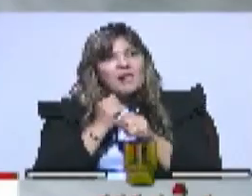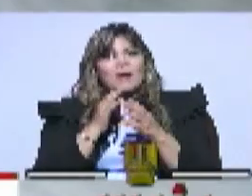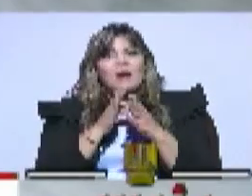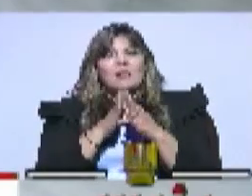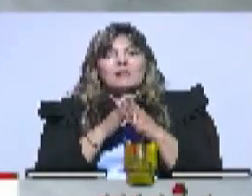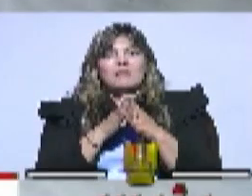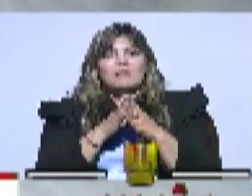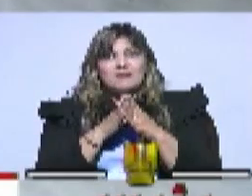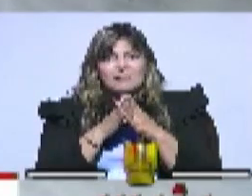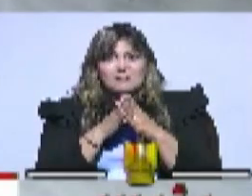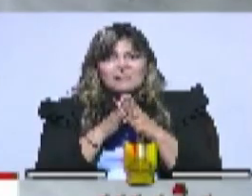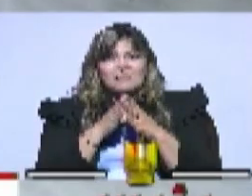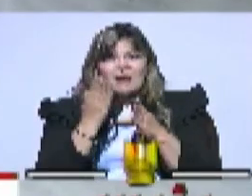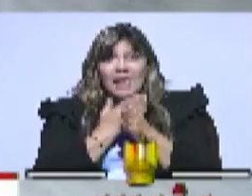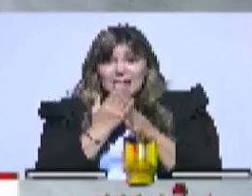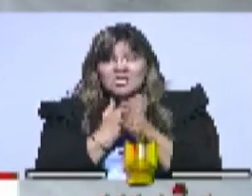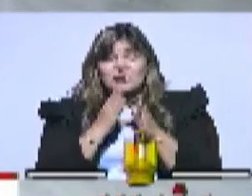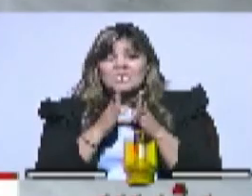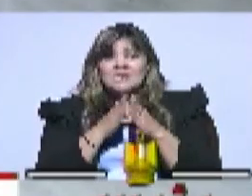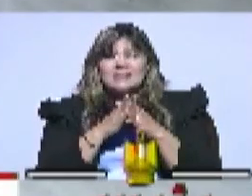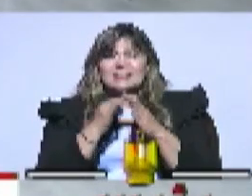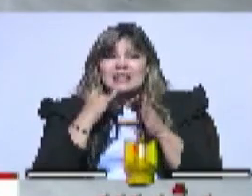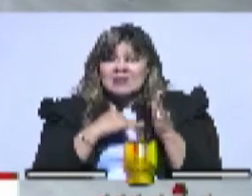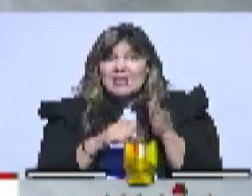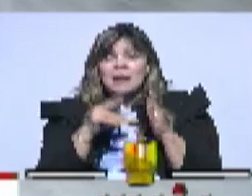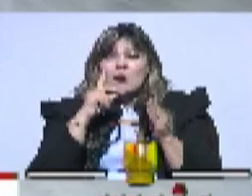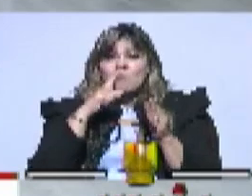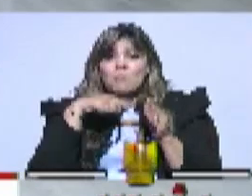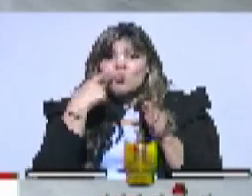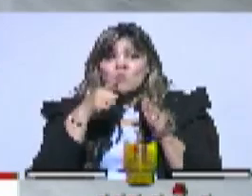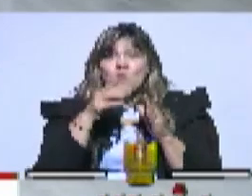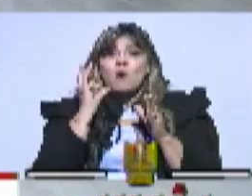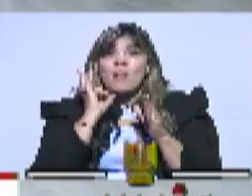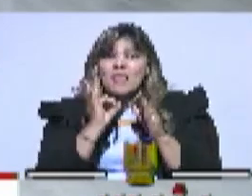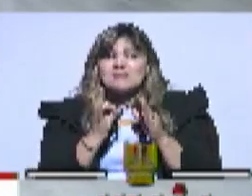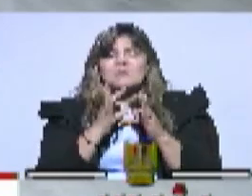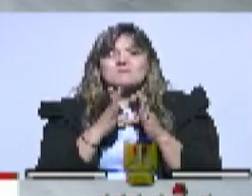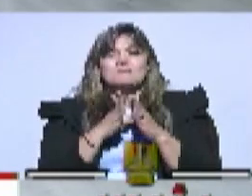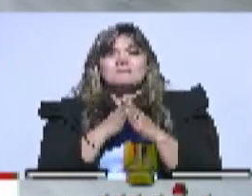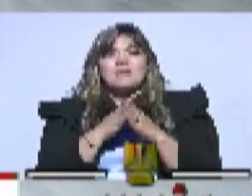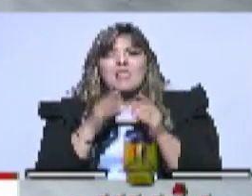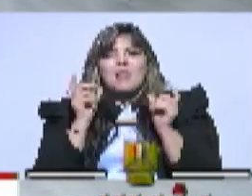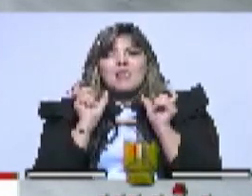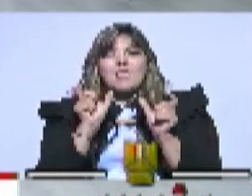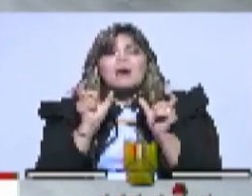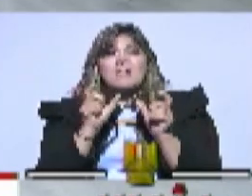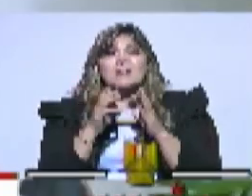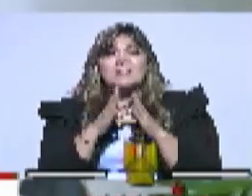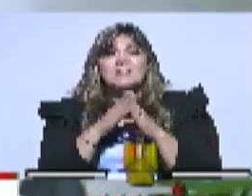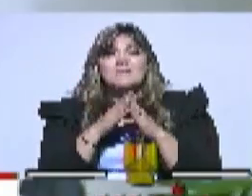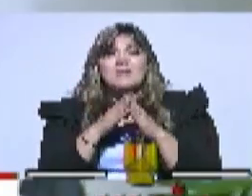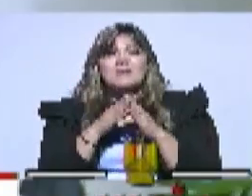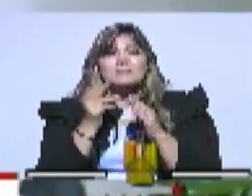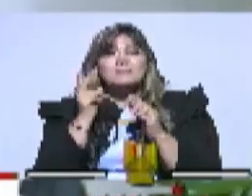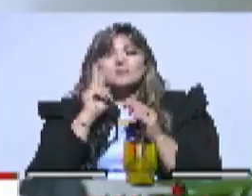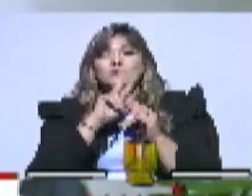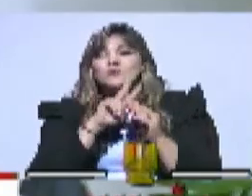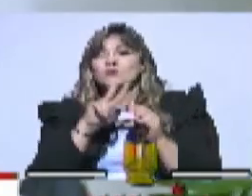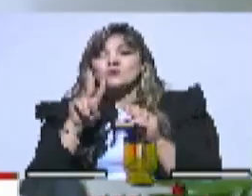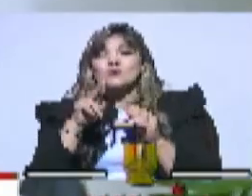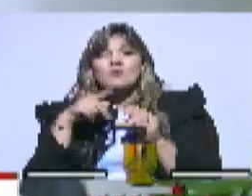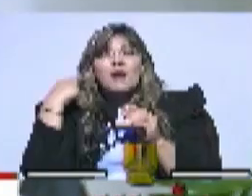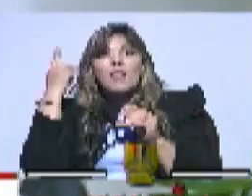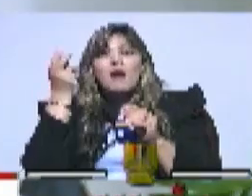ويقدر يكافح بيها. أستاذ صبري، يعني بنقول أنه يجب الاهتمام بالذوق العام ويجب